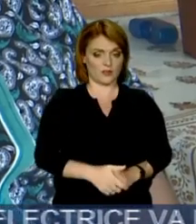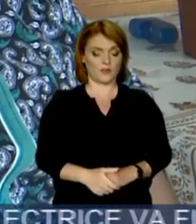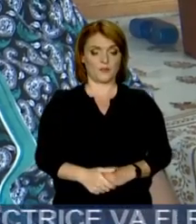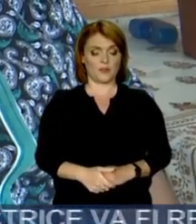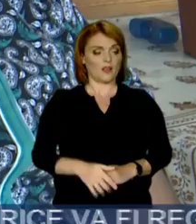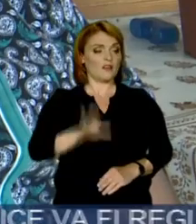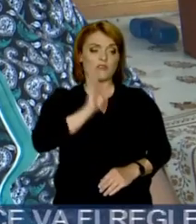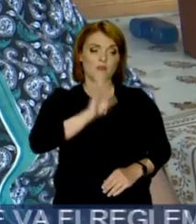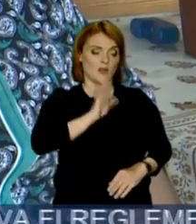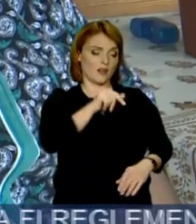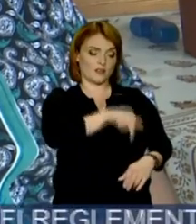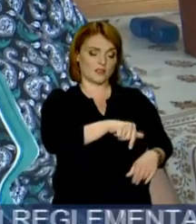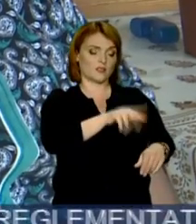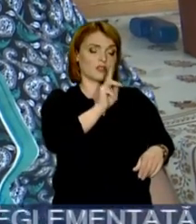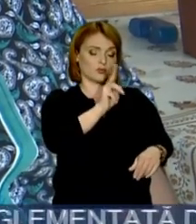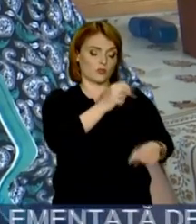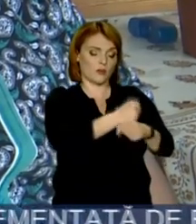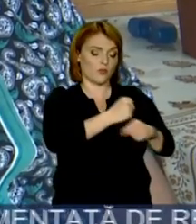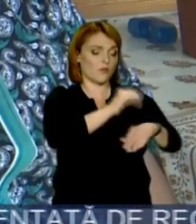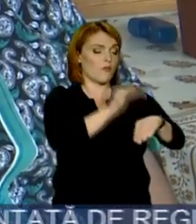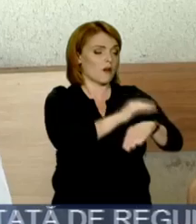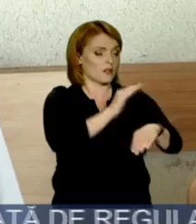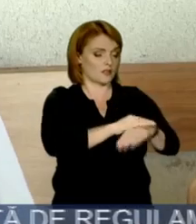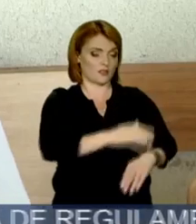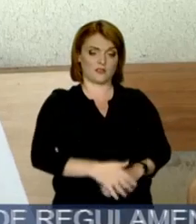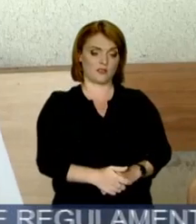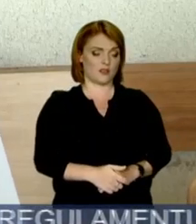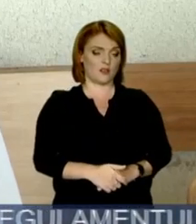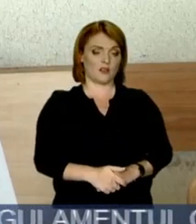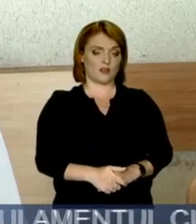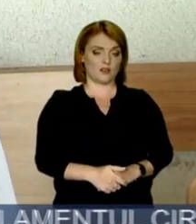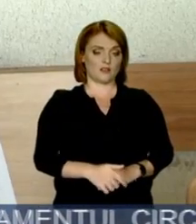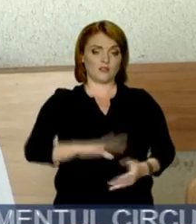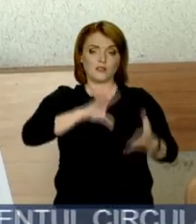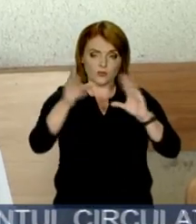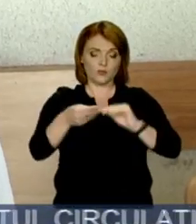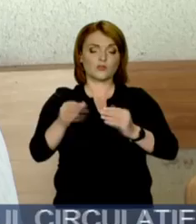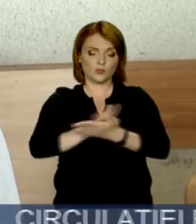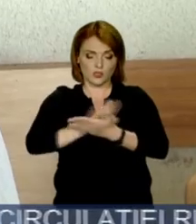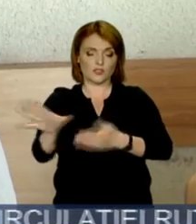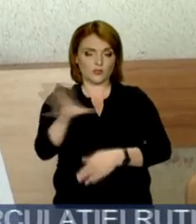ele. Păcate, grem se văd rău. Dar e bine. Eu fac curățenie, tot cum scade.